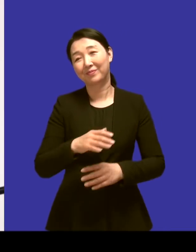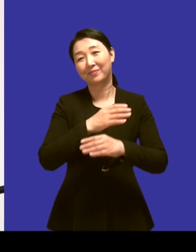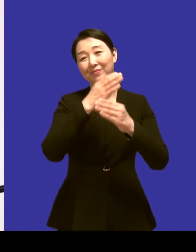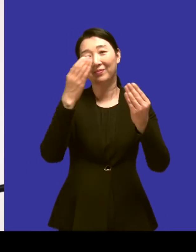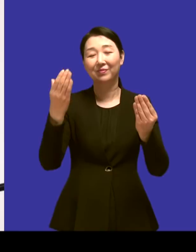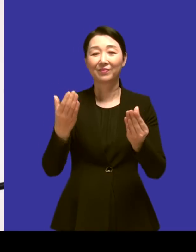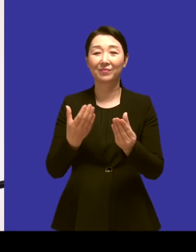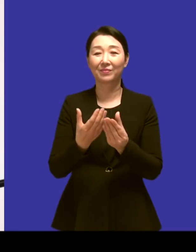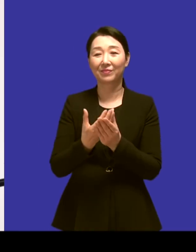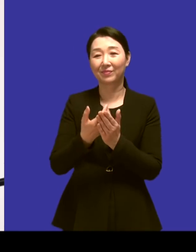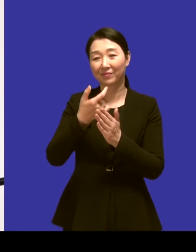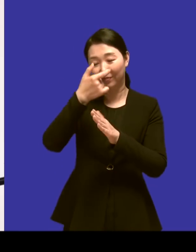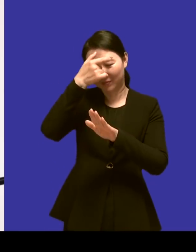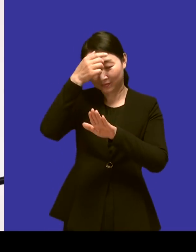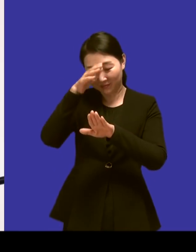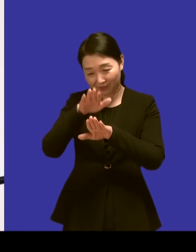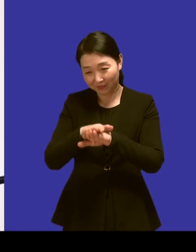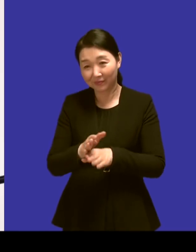모두